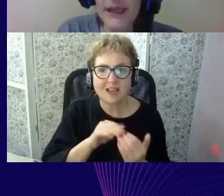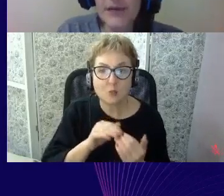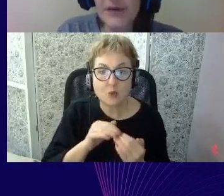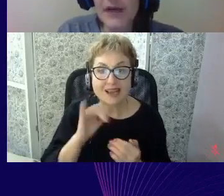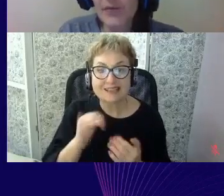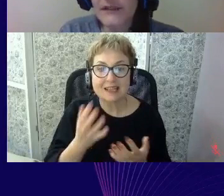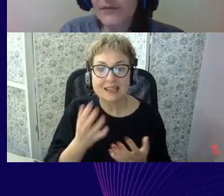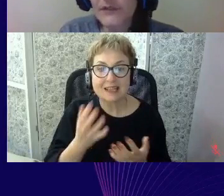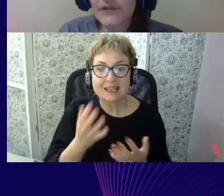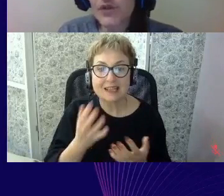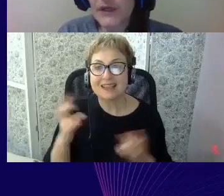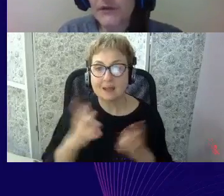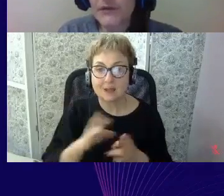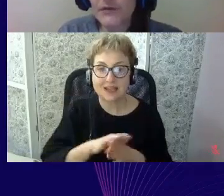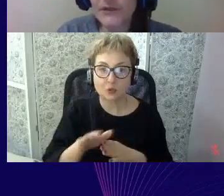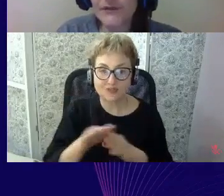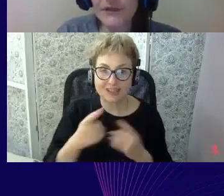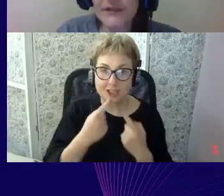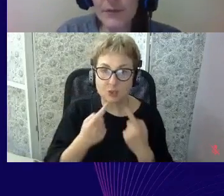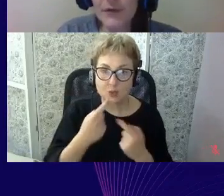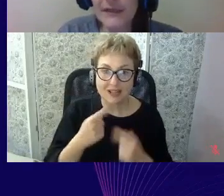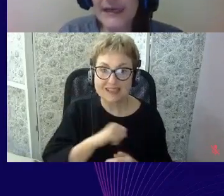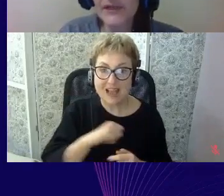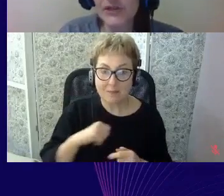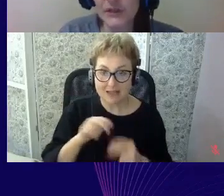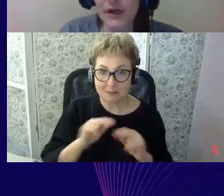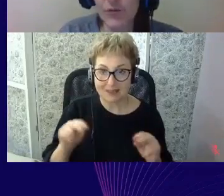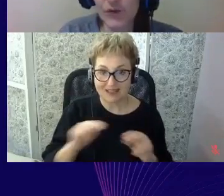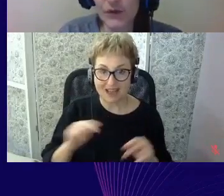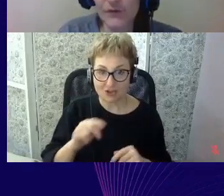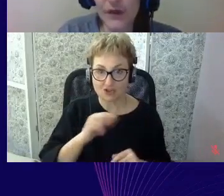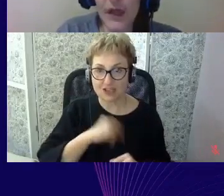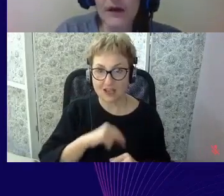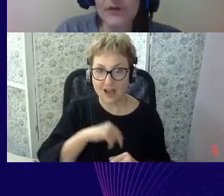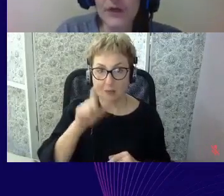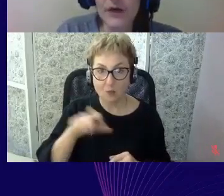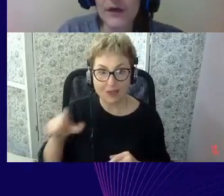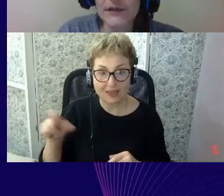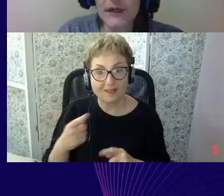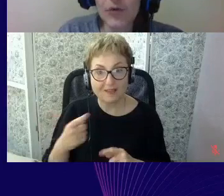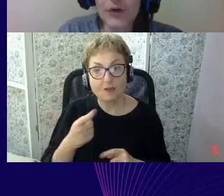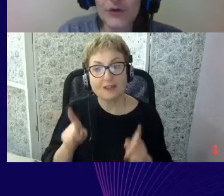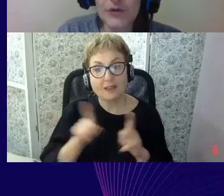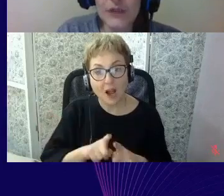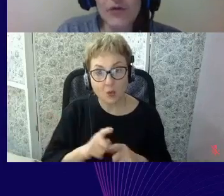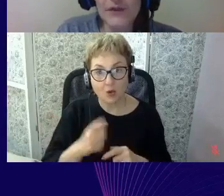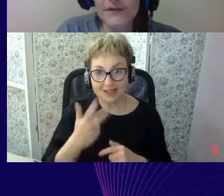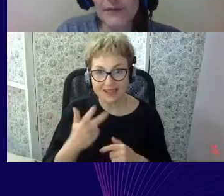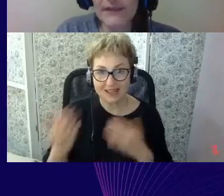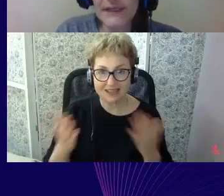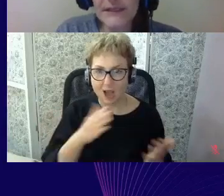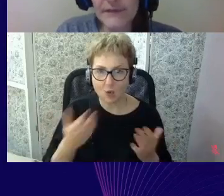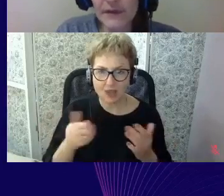коммуникации и при необходимости осуществляют консультирование самих педагогических работников. Вот такое